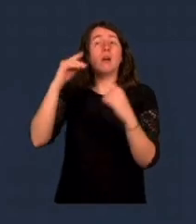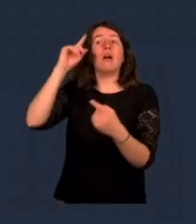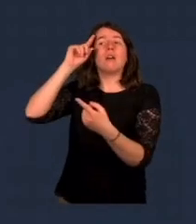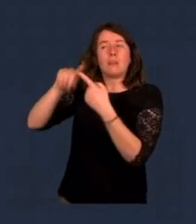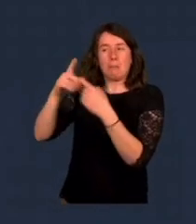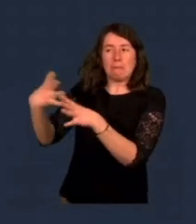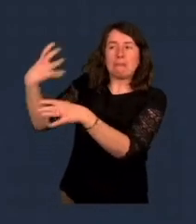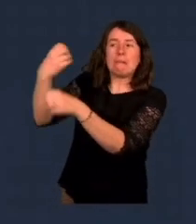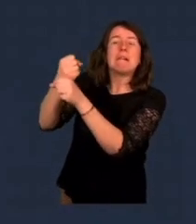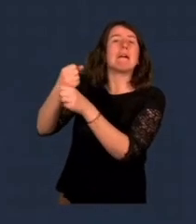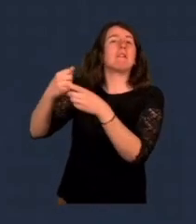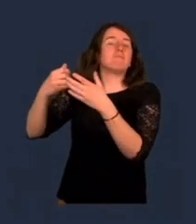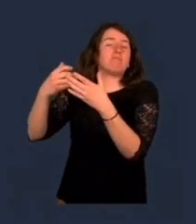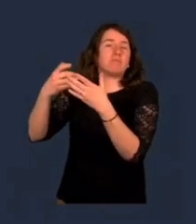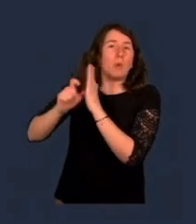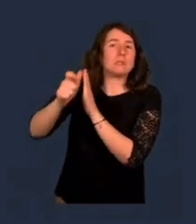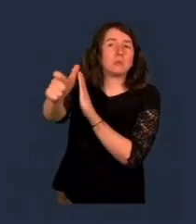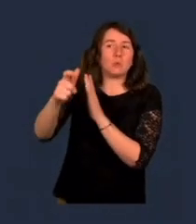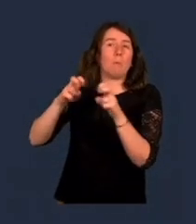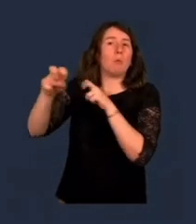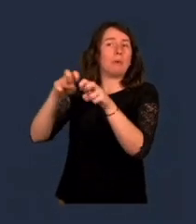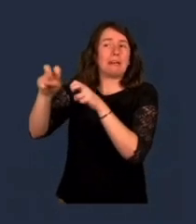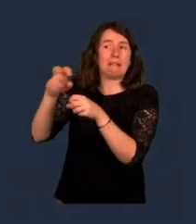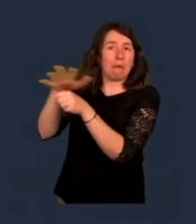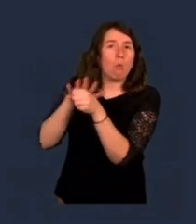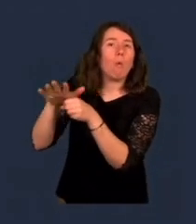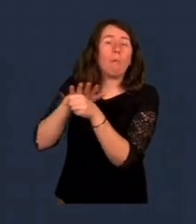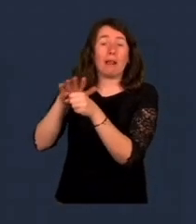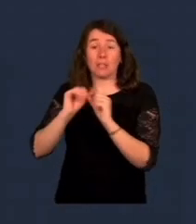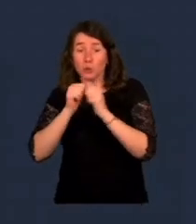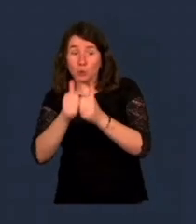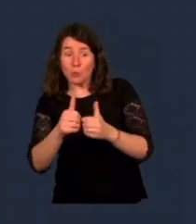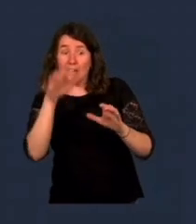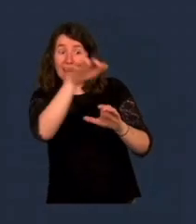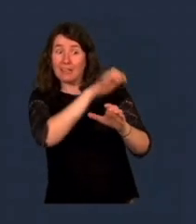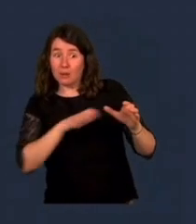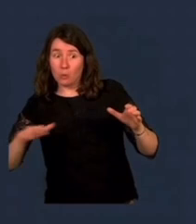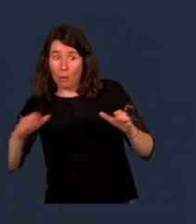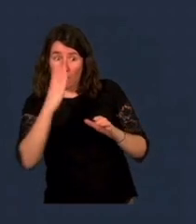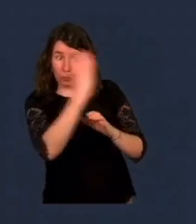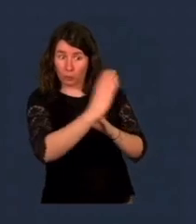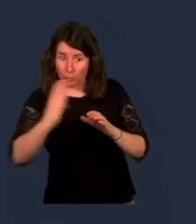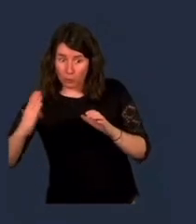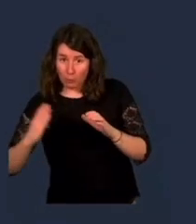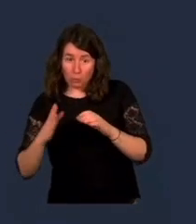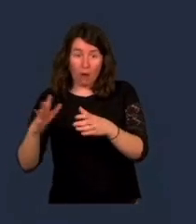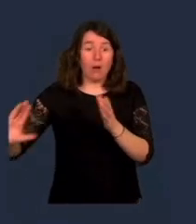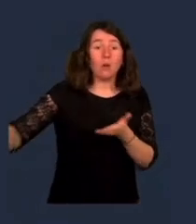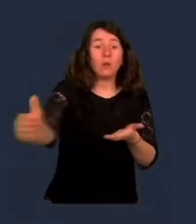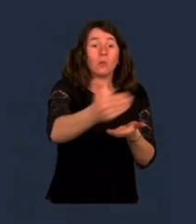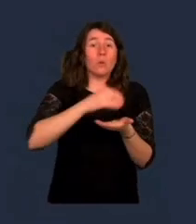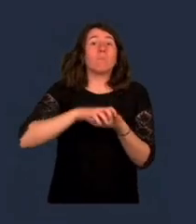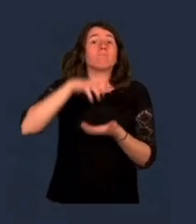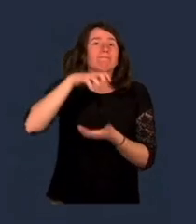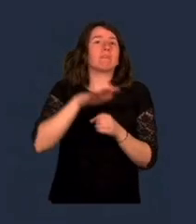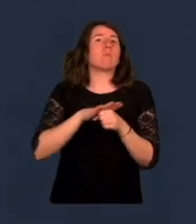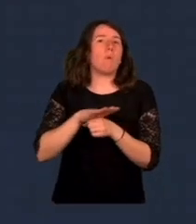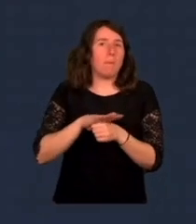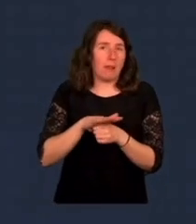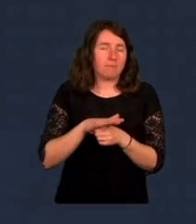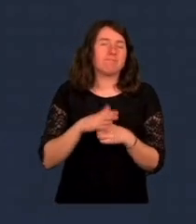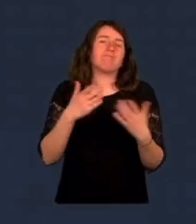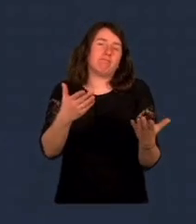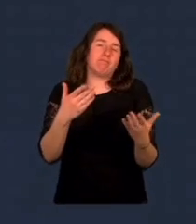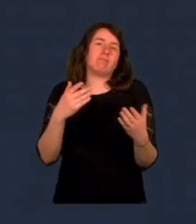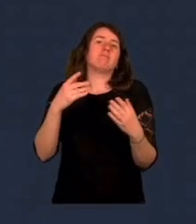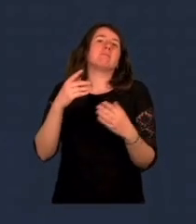complet qui prendra en compte les besoins de l'ensemble du territoire régional. Aussi, je vous propose d'amender le projet en